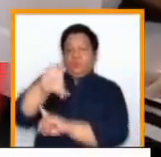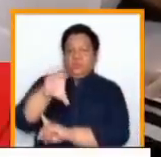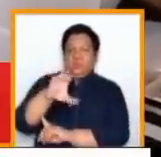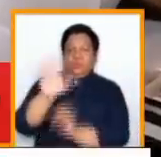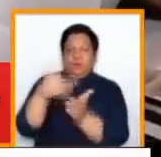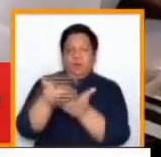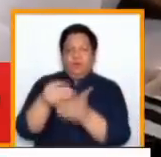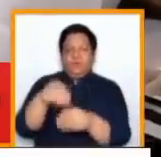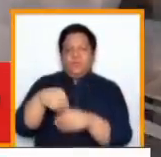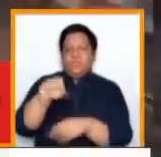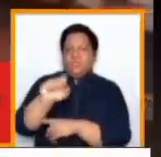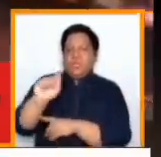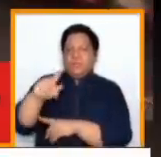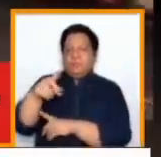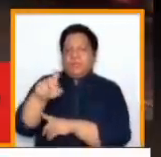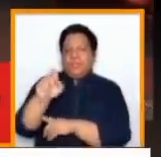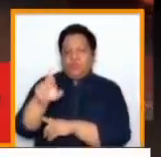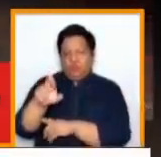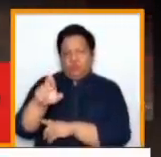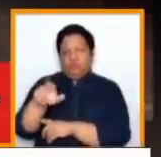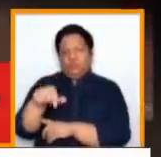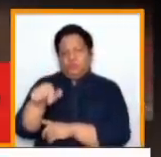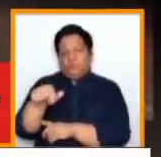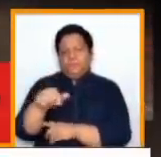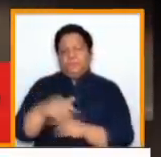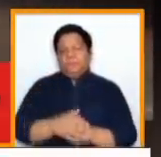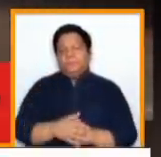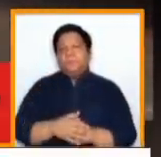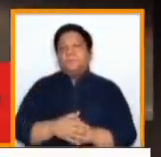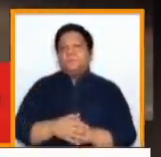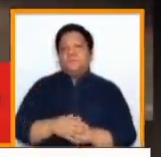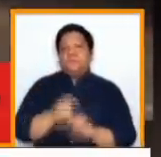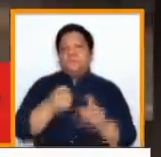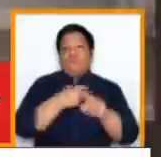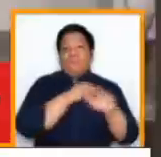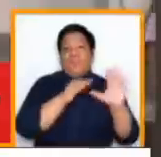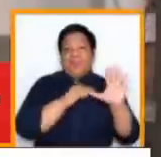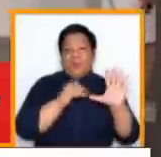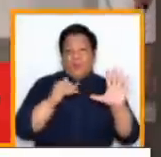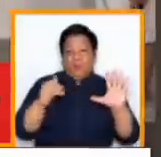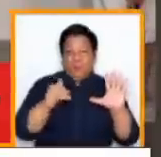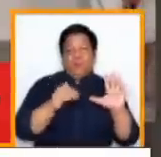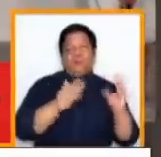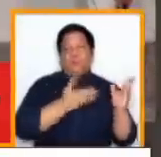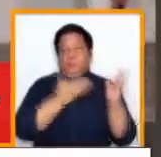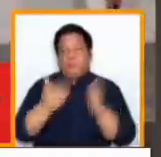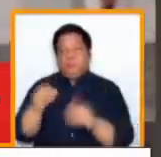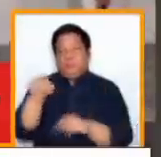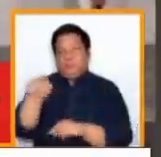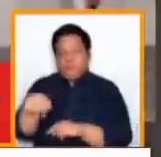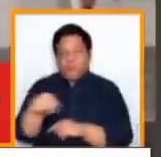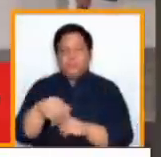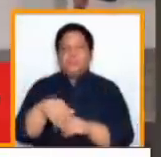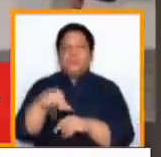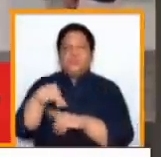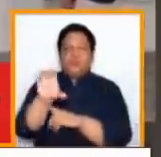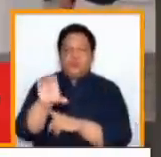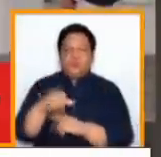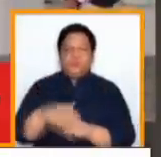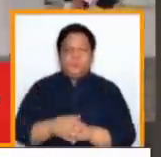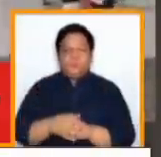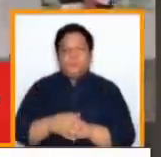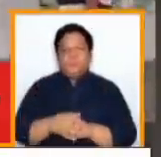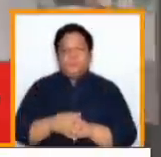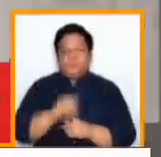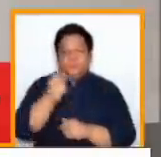ang convoy na naghatid kay Johnson. Ibinyahe siya mula sa La Union kung saan siya natagpo ang patay sa isang resort itong Sabado. May listahan